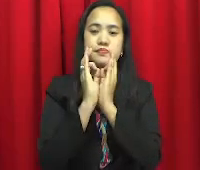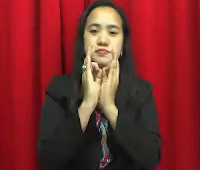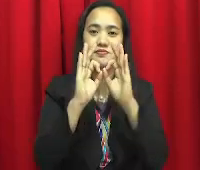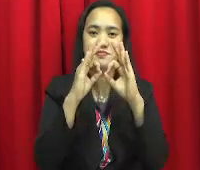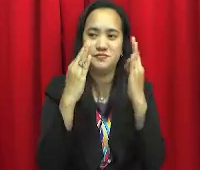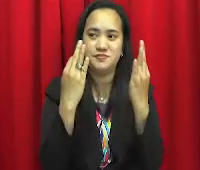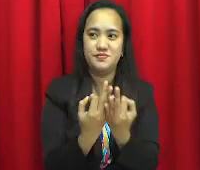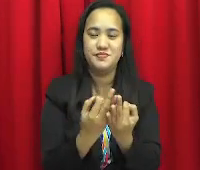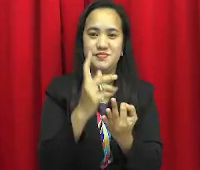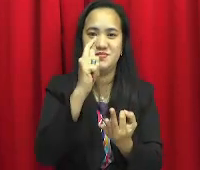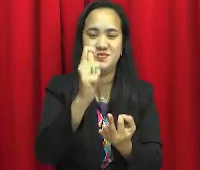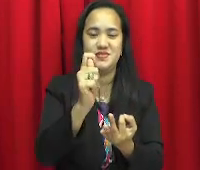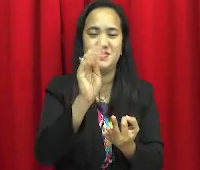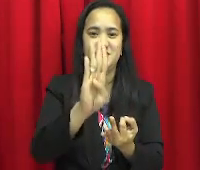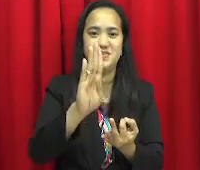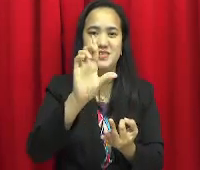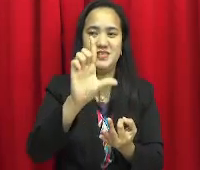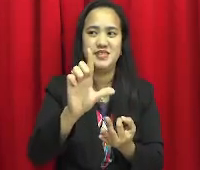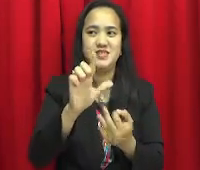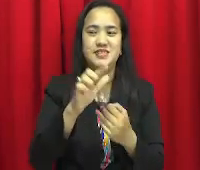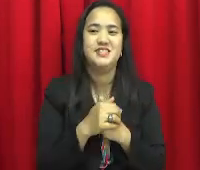sa ating TBL.